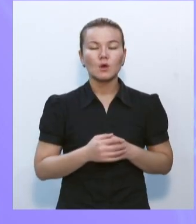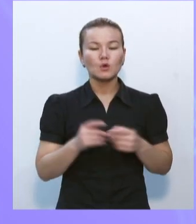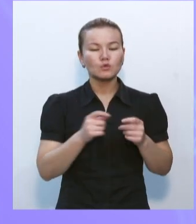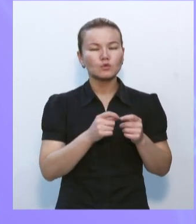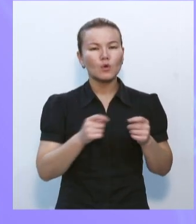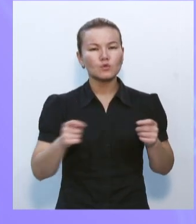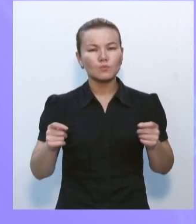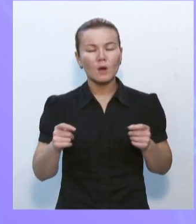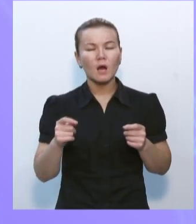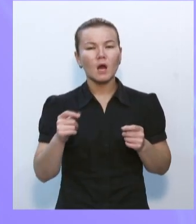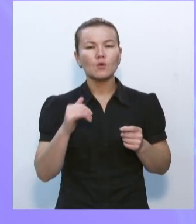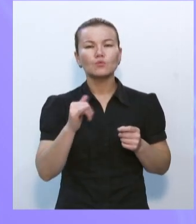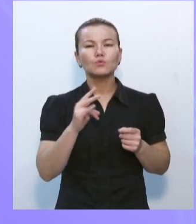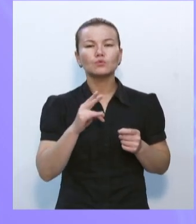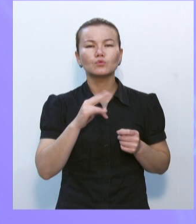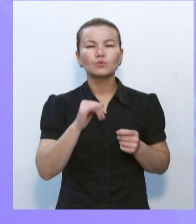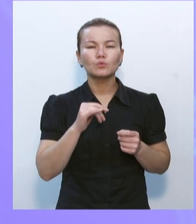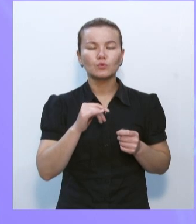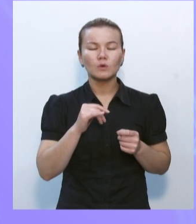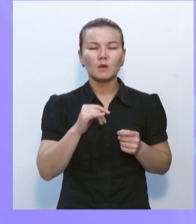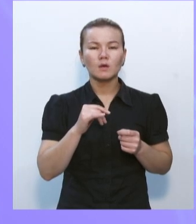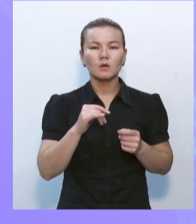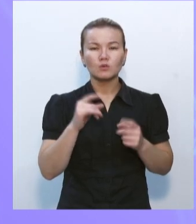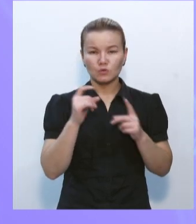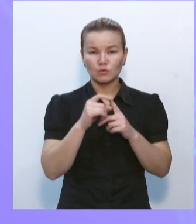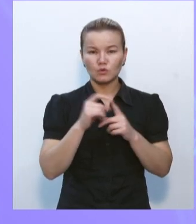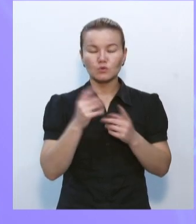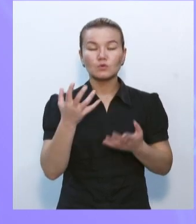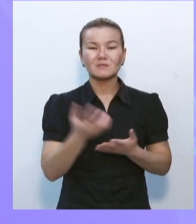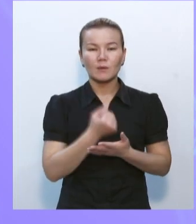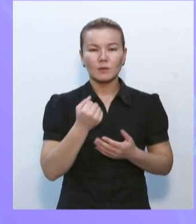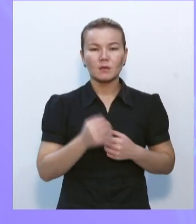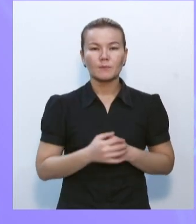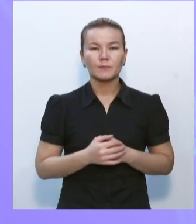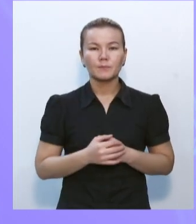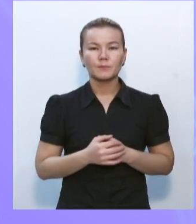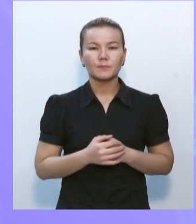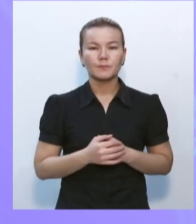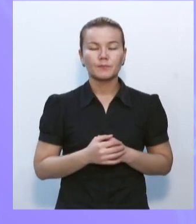Созулма үндүүлөр катышкан сөздөрдү тапкыла.